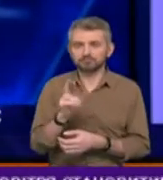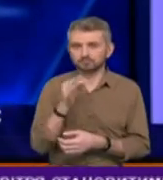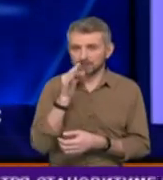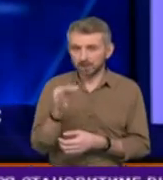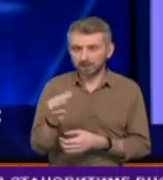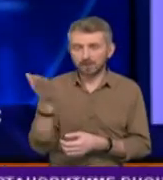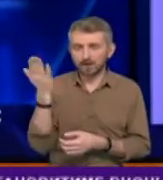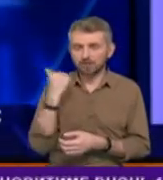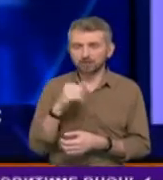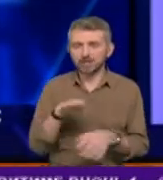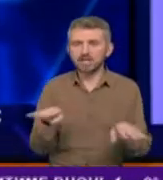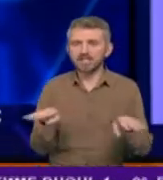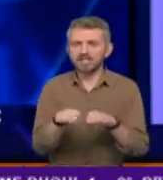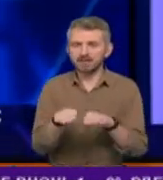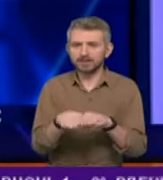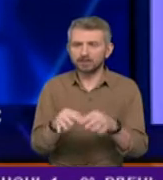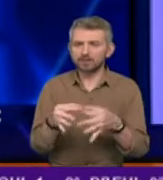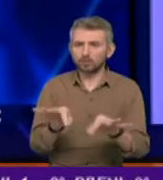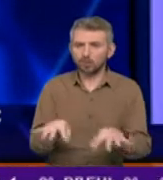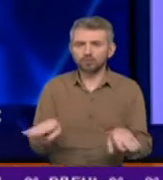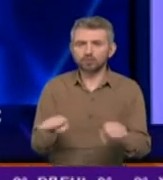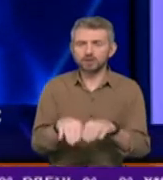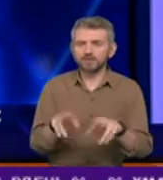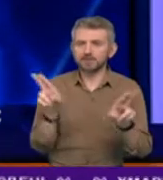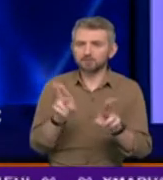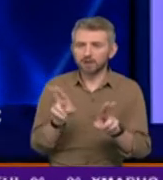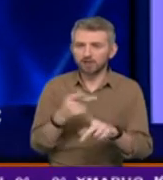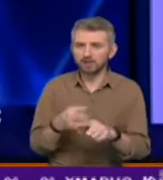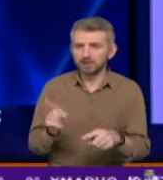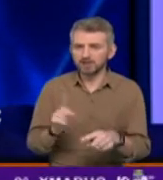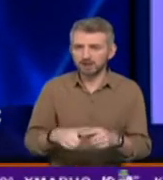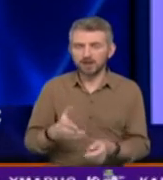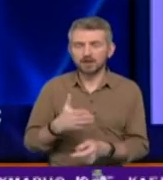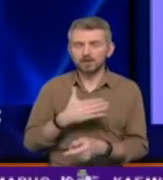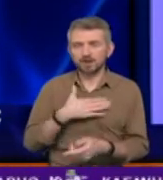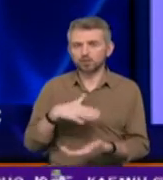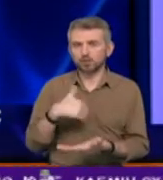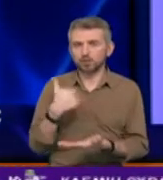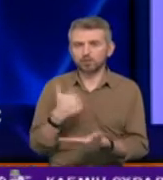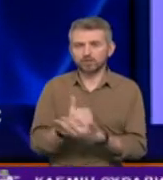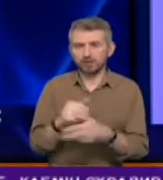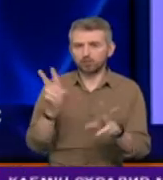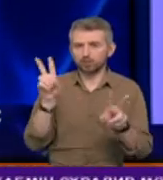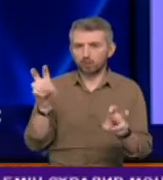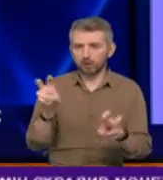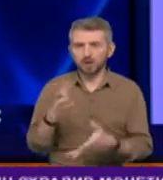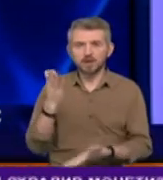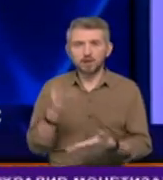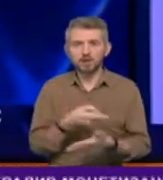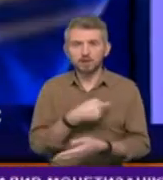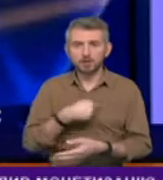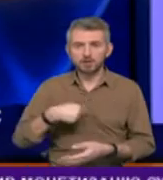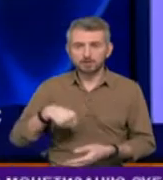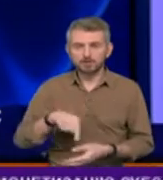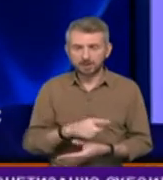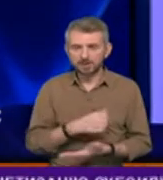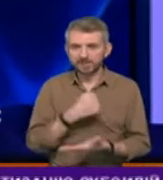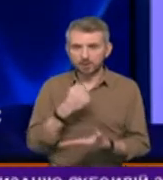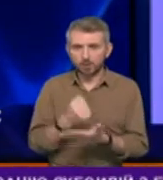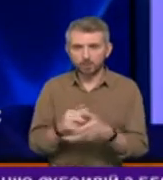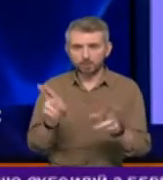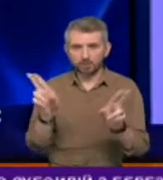абсолютно ідентичні тести. В нас є дуже фахові групи перекладачів, які перекладають тести зовнішнього незалежного оцінювання